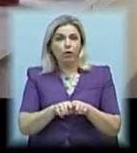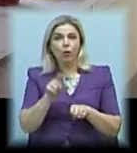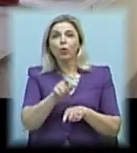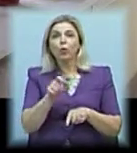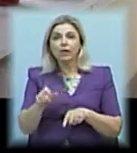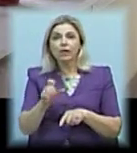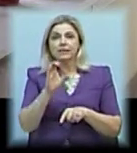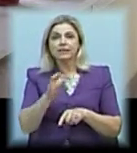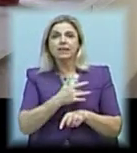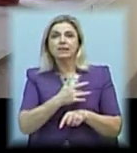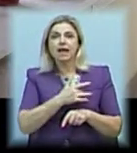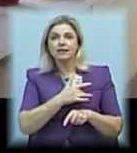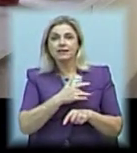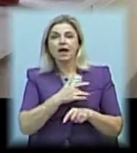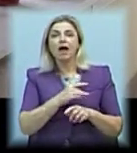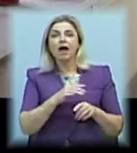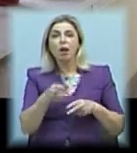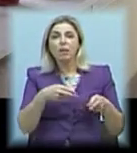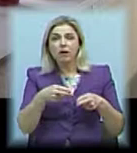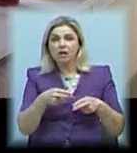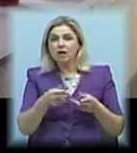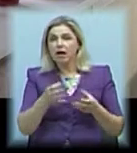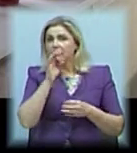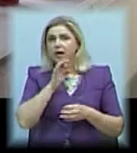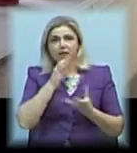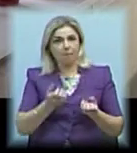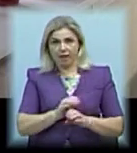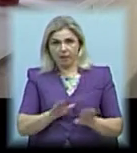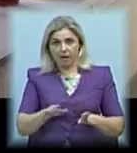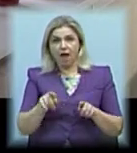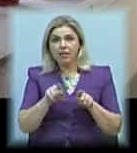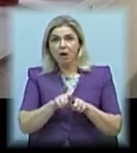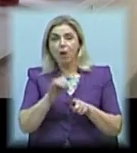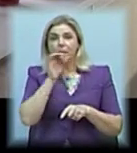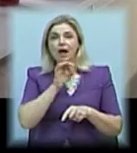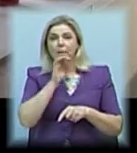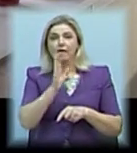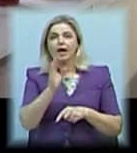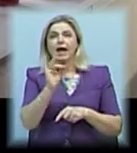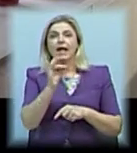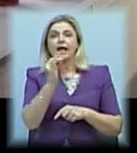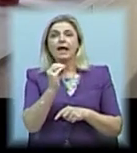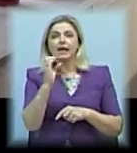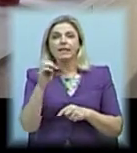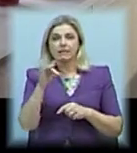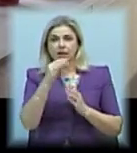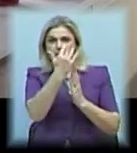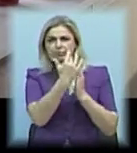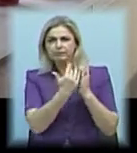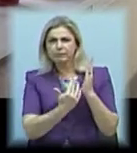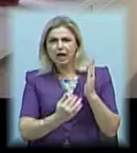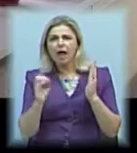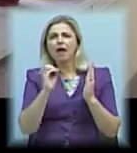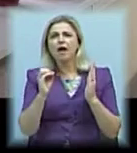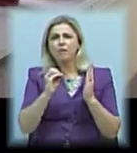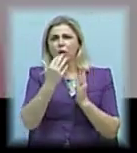люди з пересадженими органами не приймають. Такого препарату в реєстрі препаратів, да,